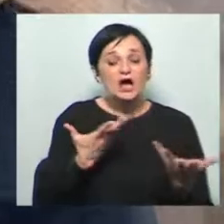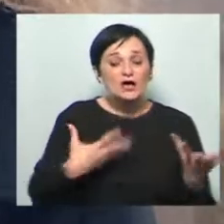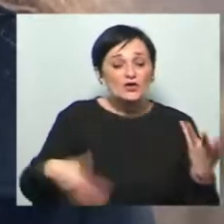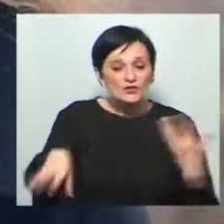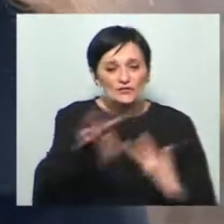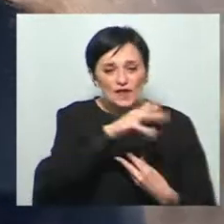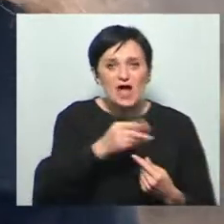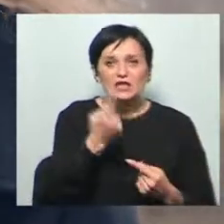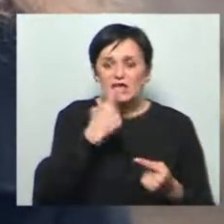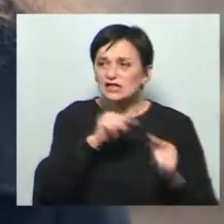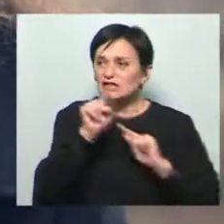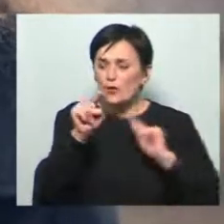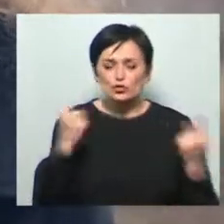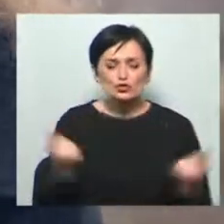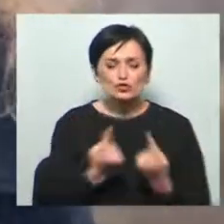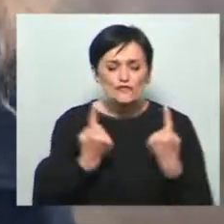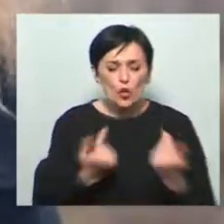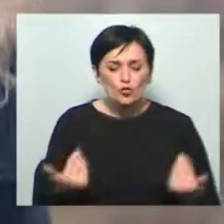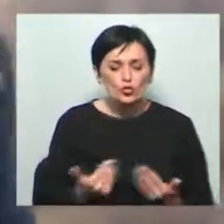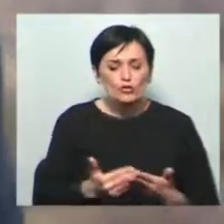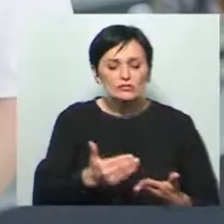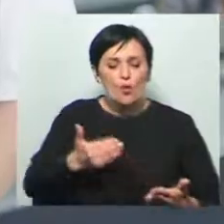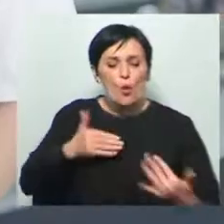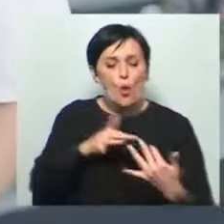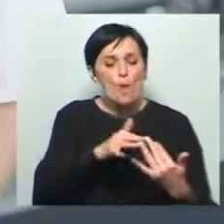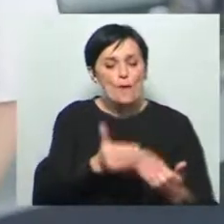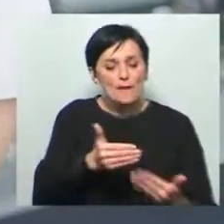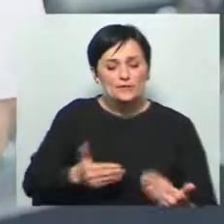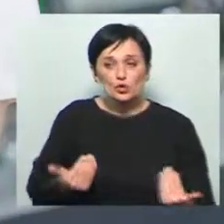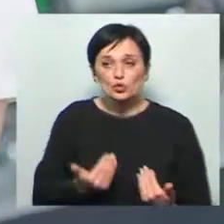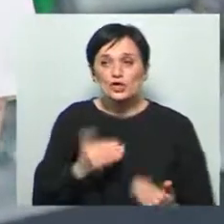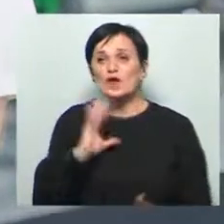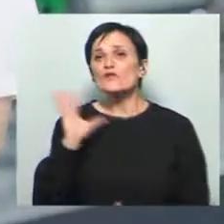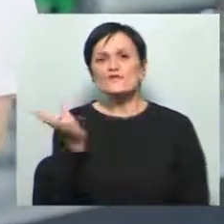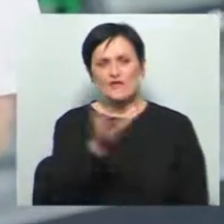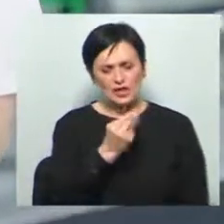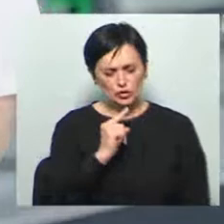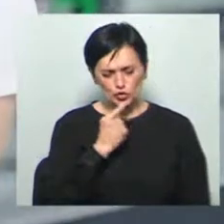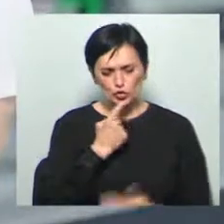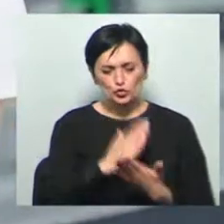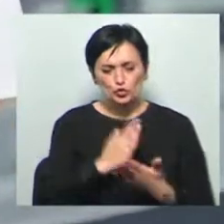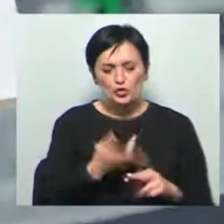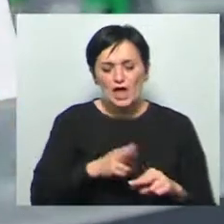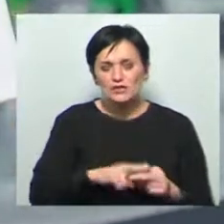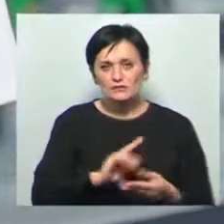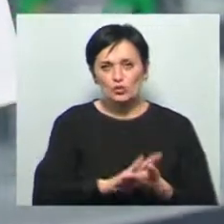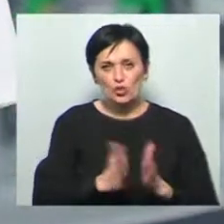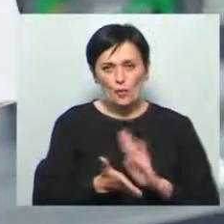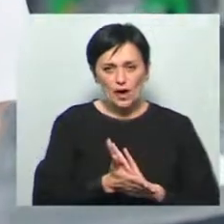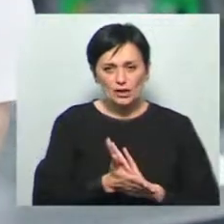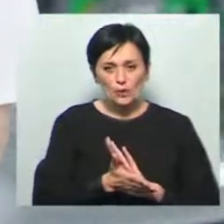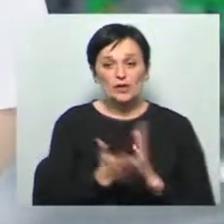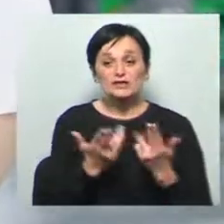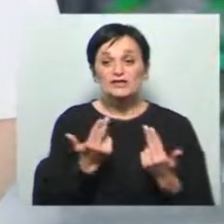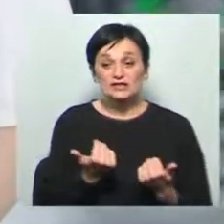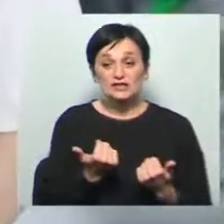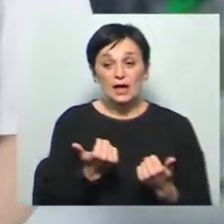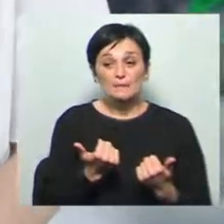იმ ჩვეულ რეჟიმს, სადანაც ცხოვრობდნენ ომამდე. ყველასთვის ძალიან რთულია ეს მდგომარეობა